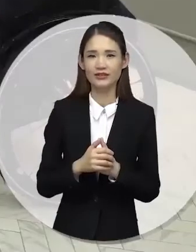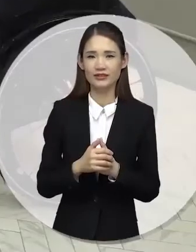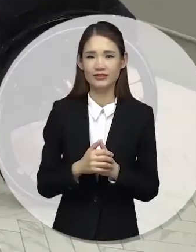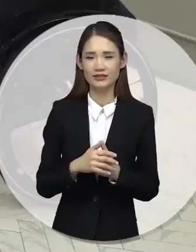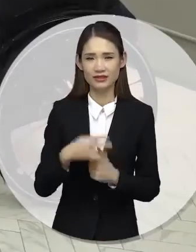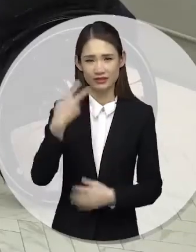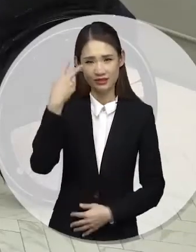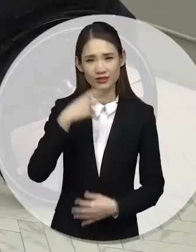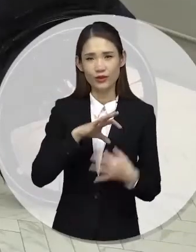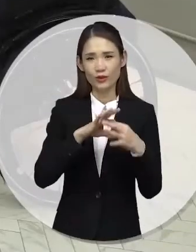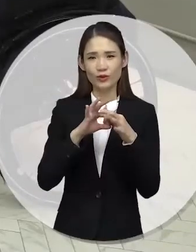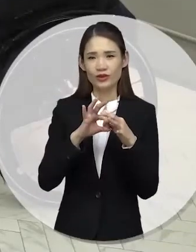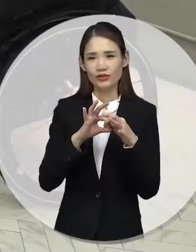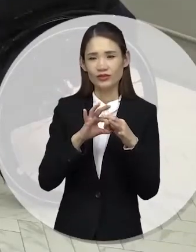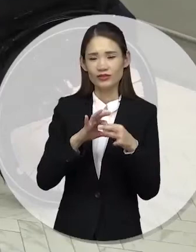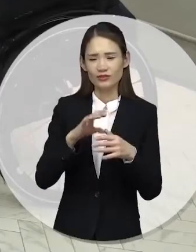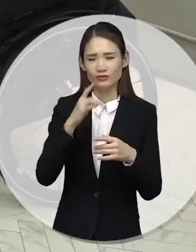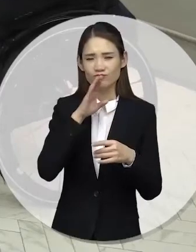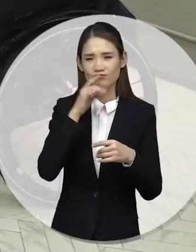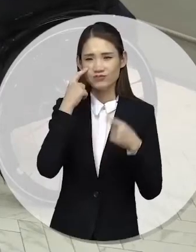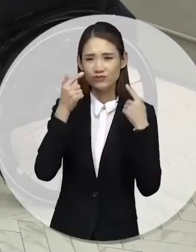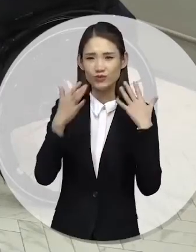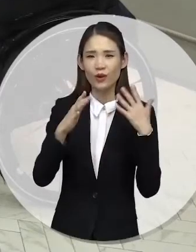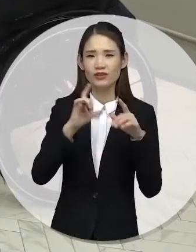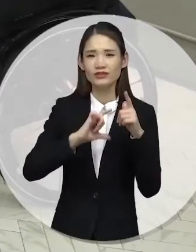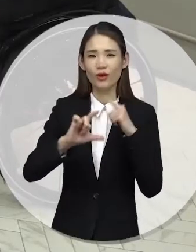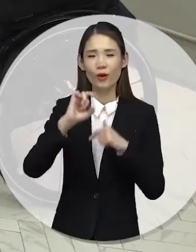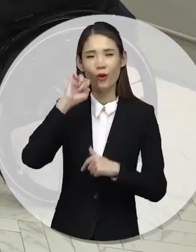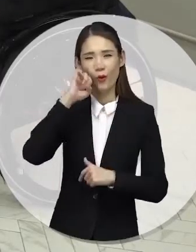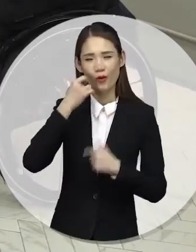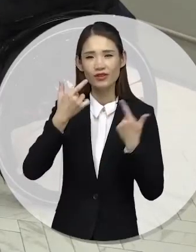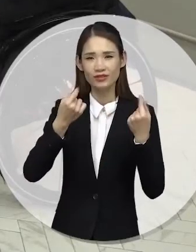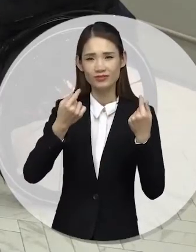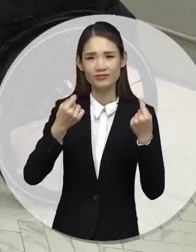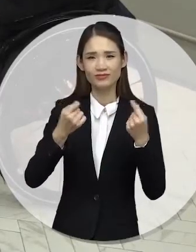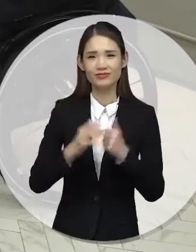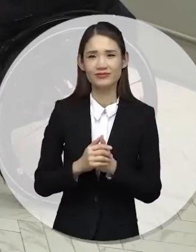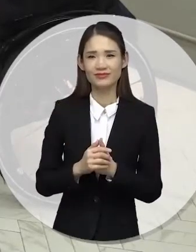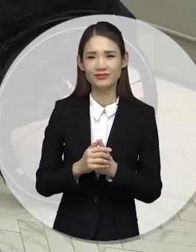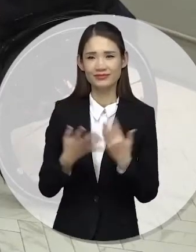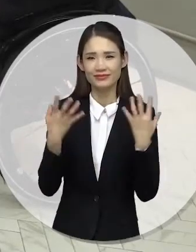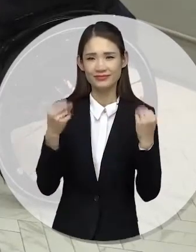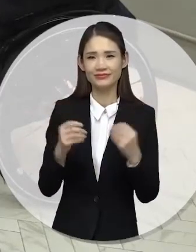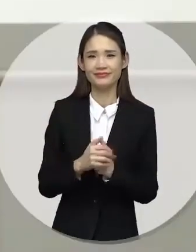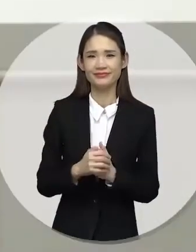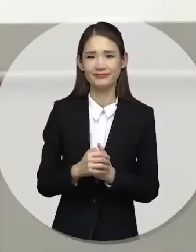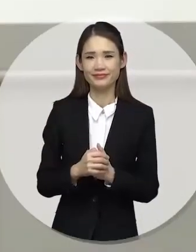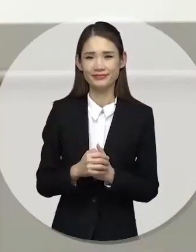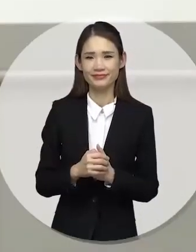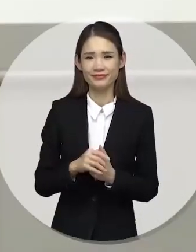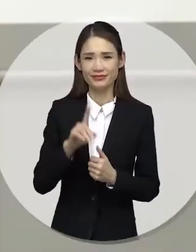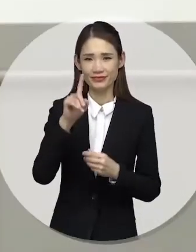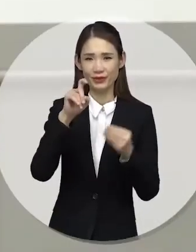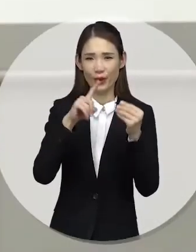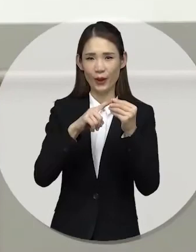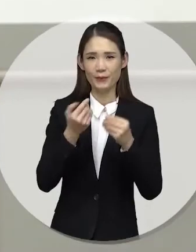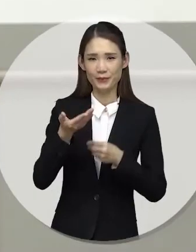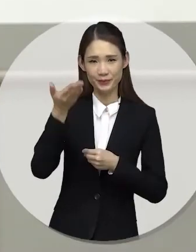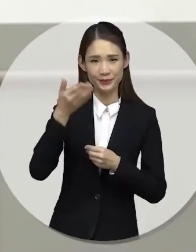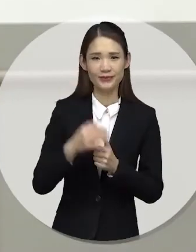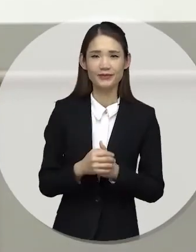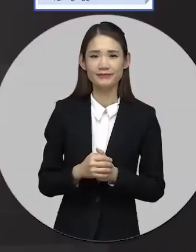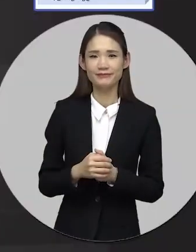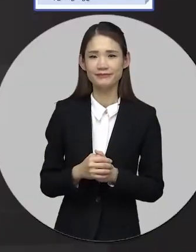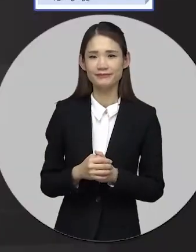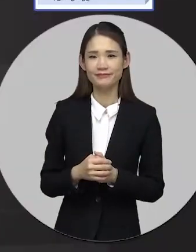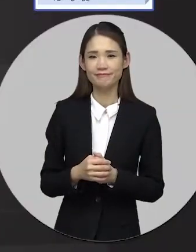이런 시선들에 있어서는 확실히 더 힘들고 어려웠던 게 많았던 것 같아요. 자, 11번째를 올리도록